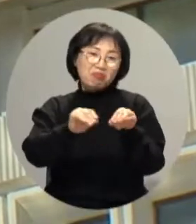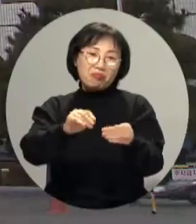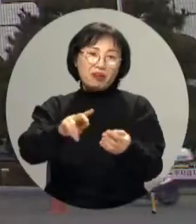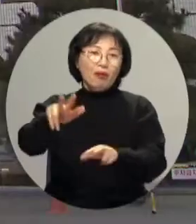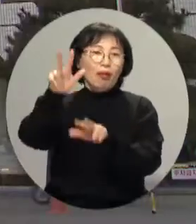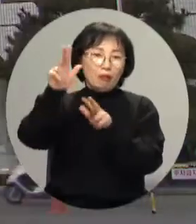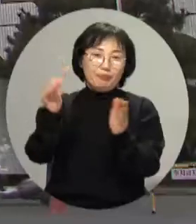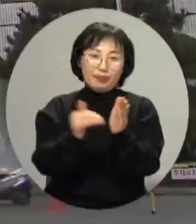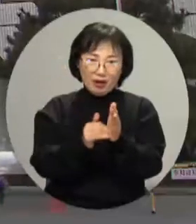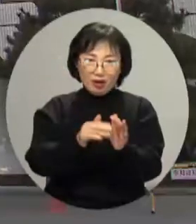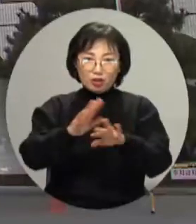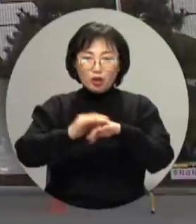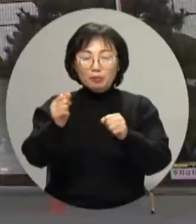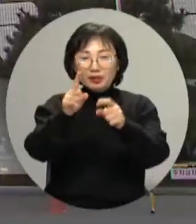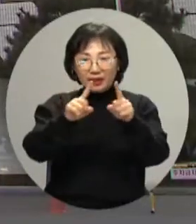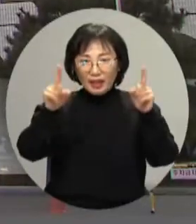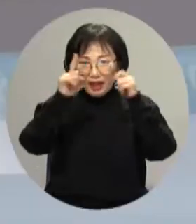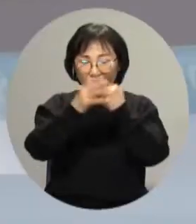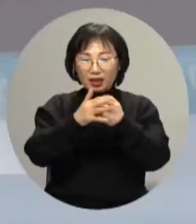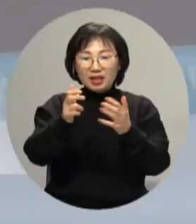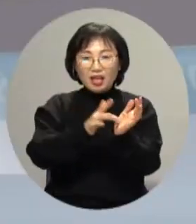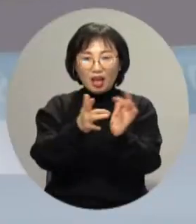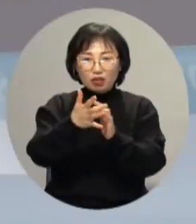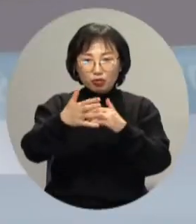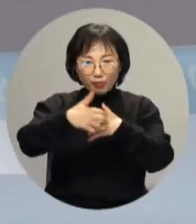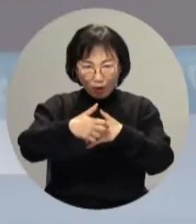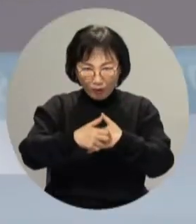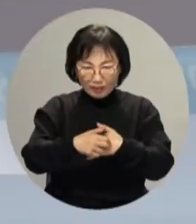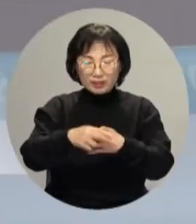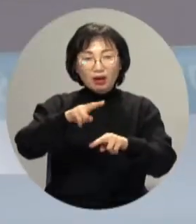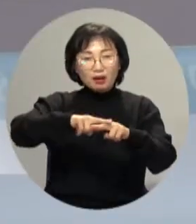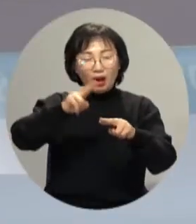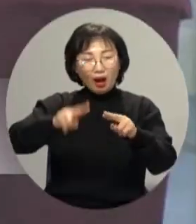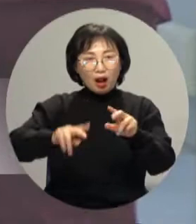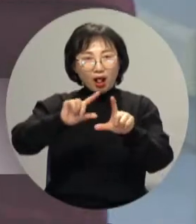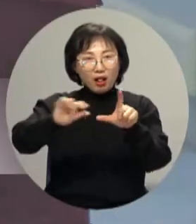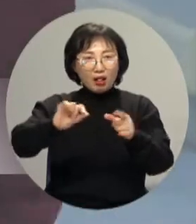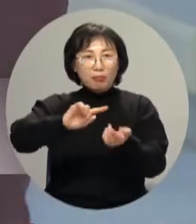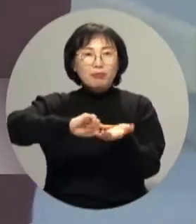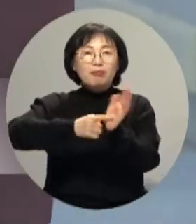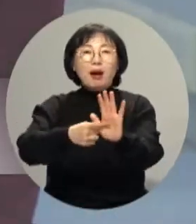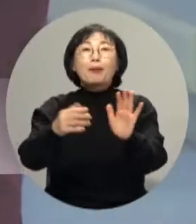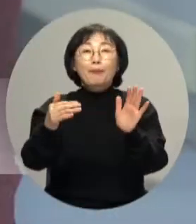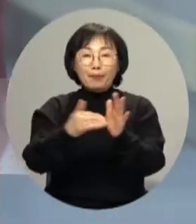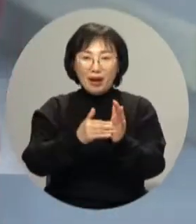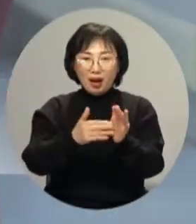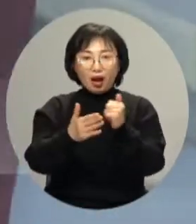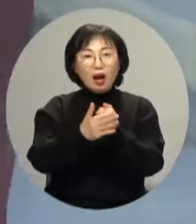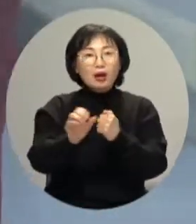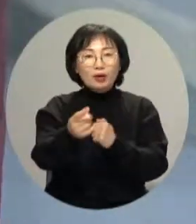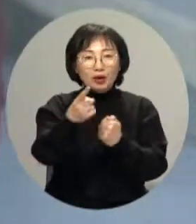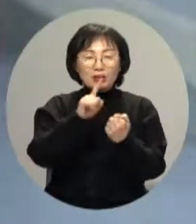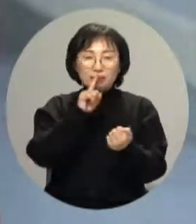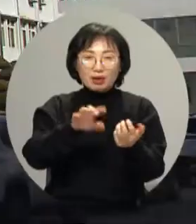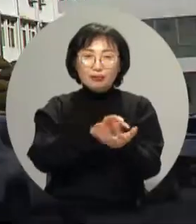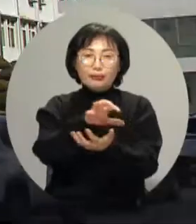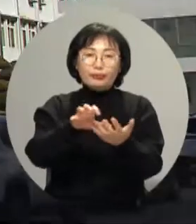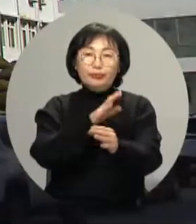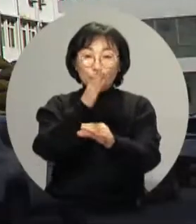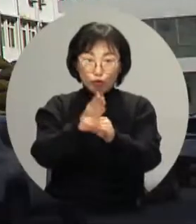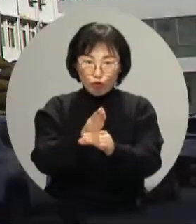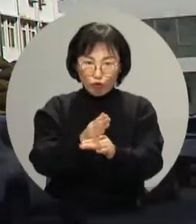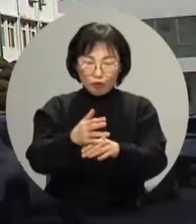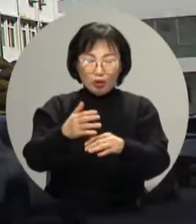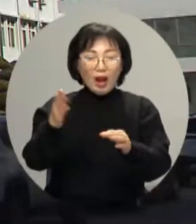도에서도 전북대 병원과 예수병원에서 일부가 사직의사 밝힌 것으로 알려지면서 파장이 커지고 있습니다